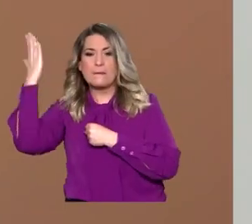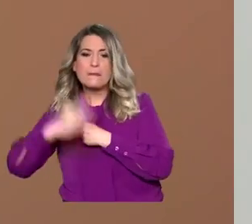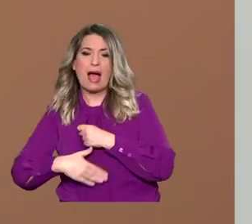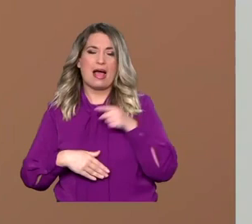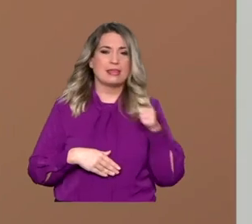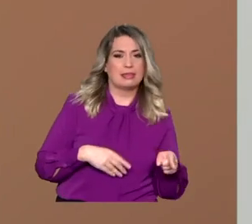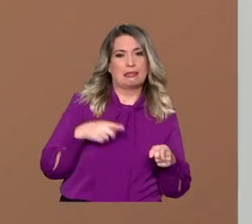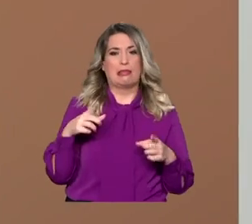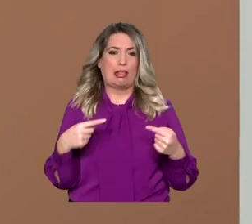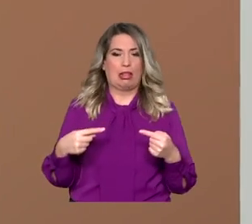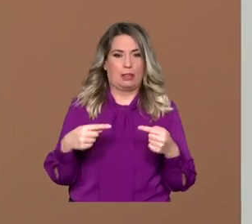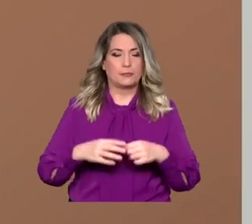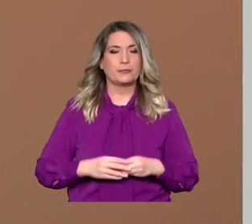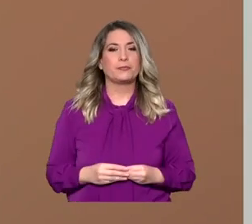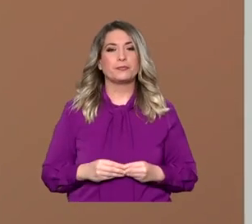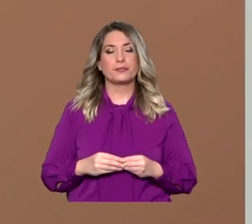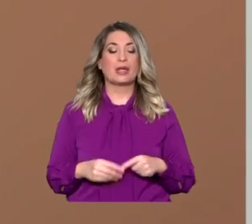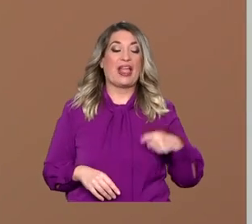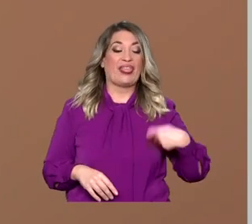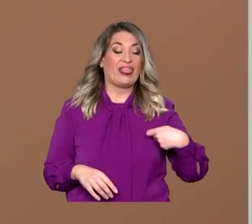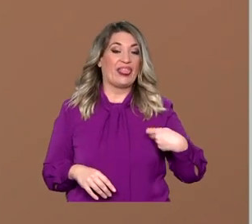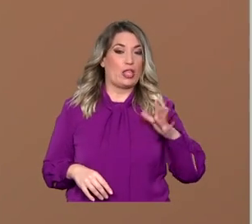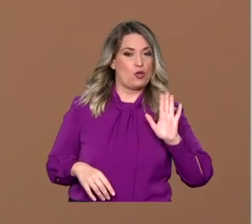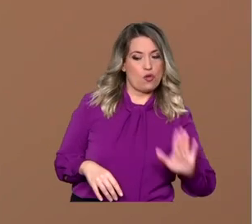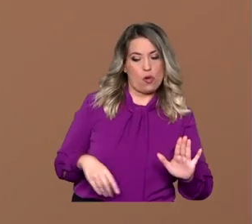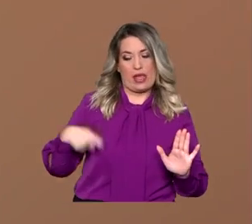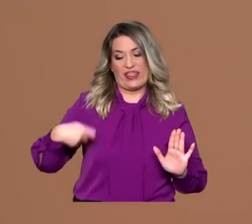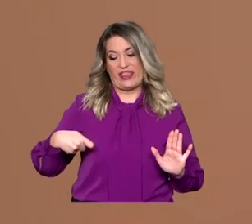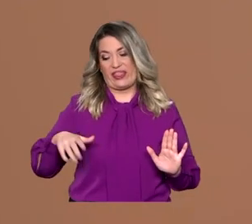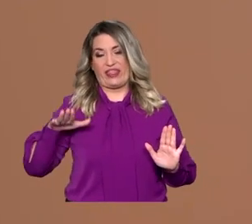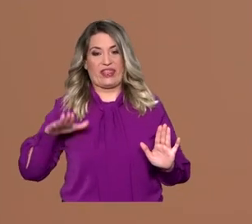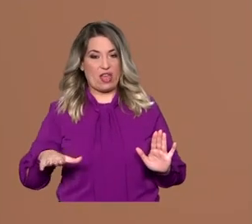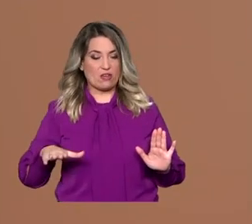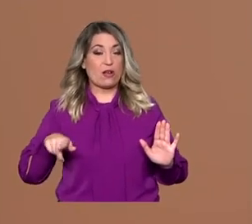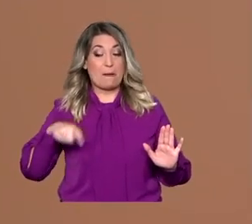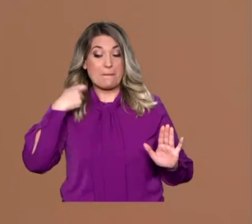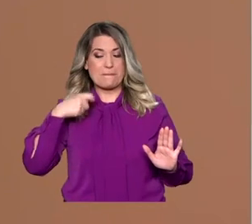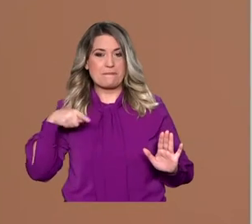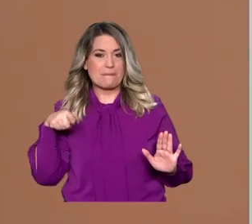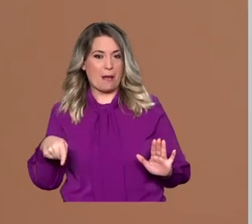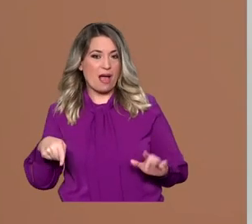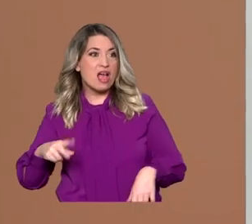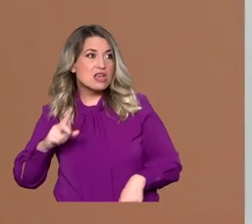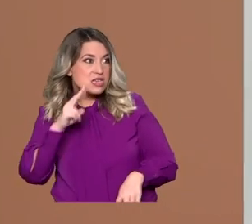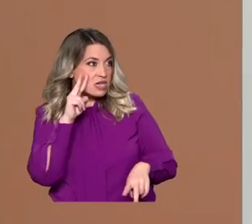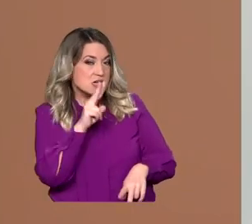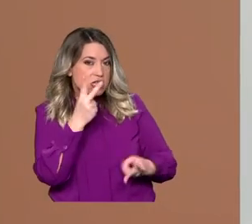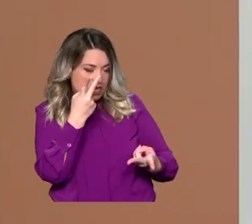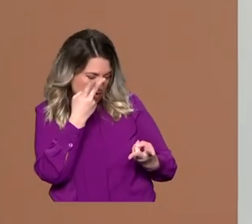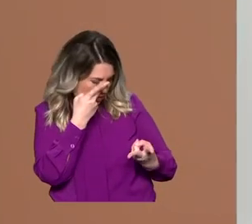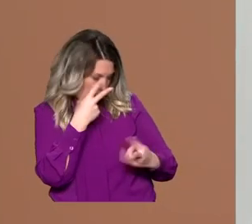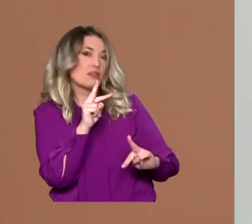ίδια ώρα οι δικηγόροι των δύο πλευρών ια ωσαν τα ξίδι τους για όσα έγιναν μέσα όπου η μητέρα πήγε να λιντσάρει όπως λέγεται το βασικό